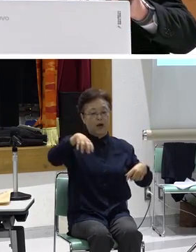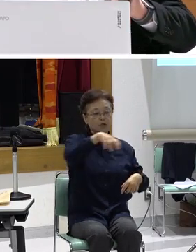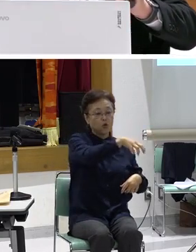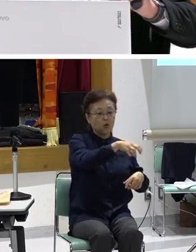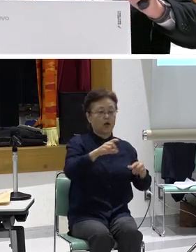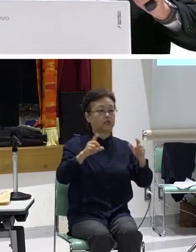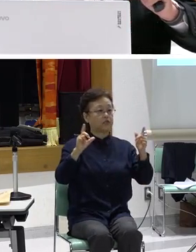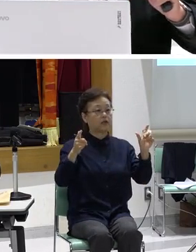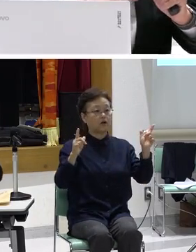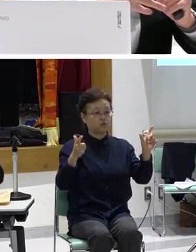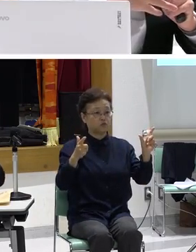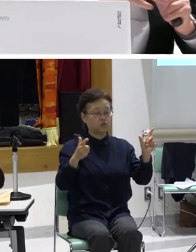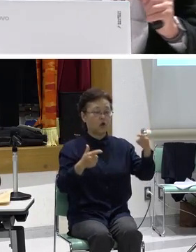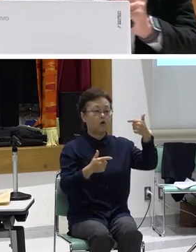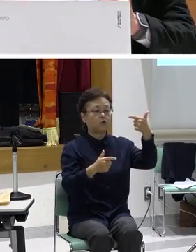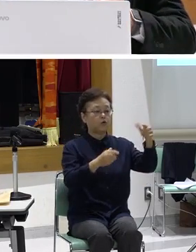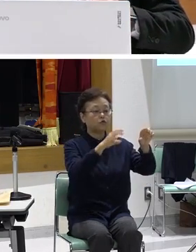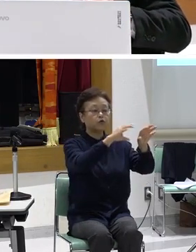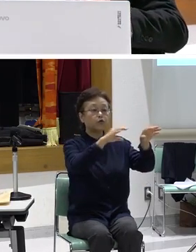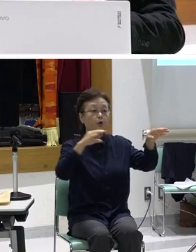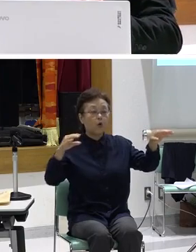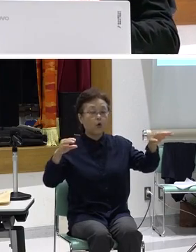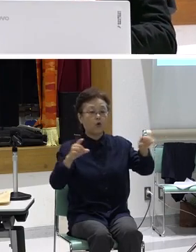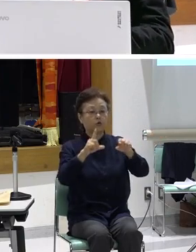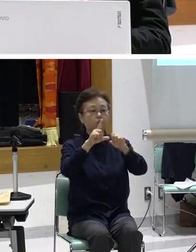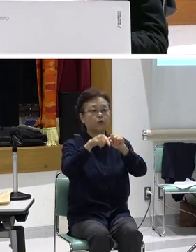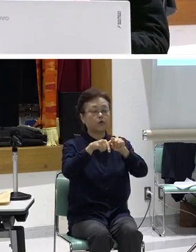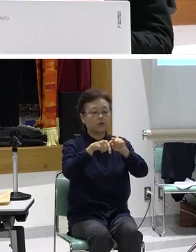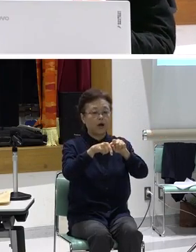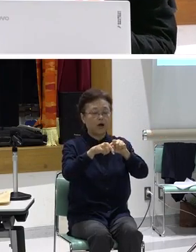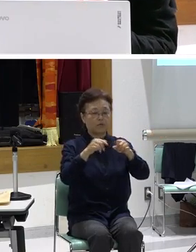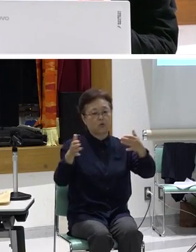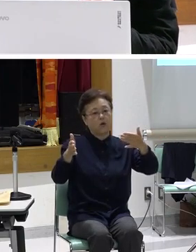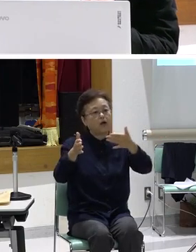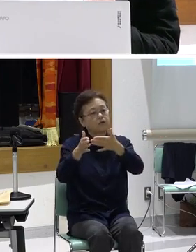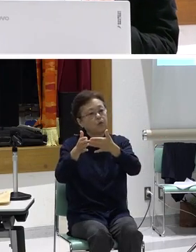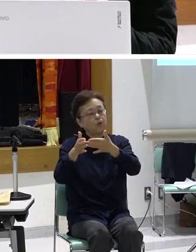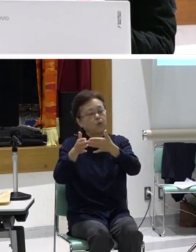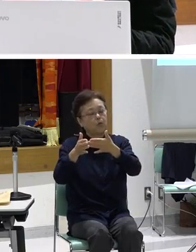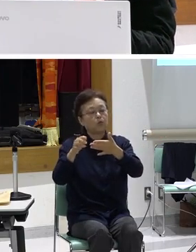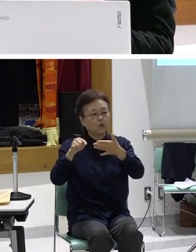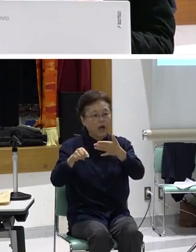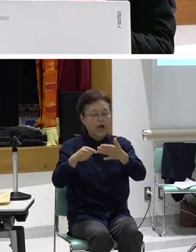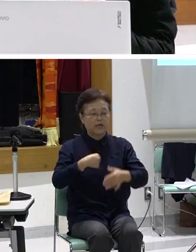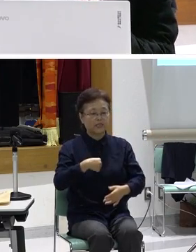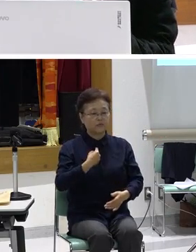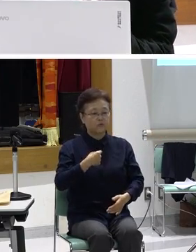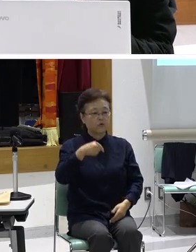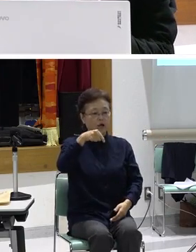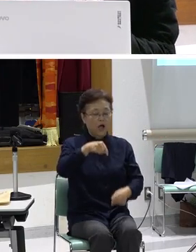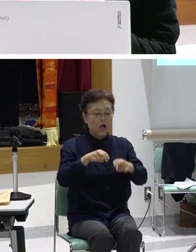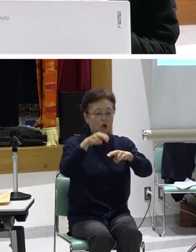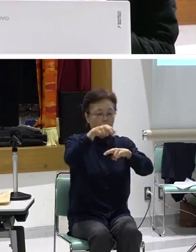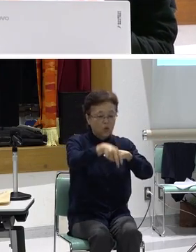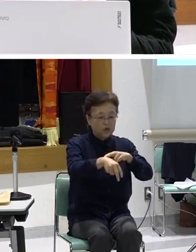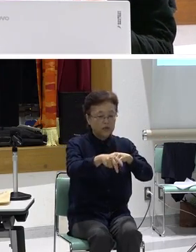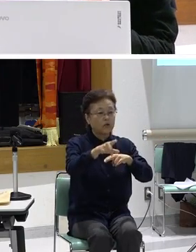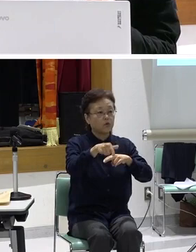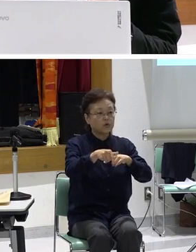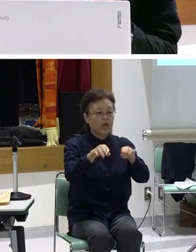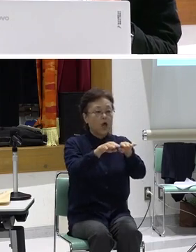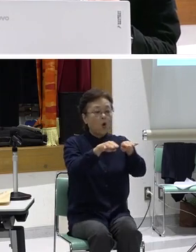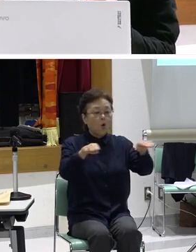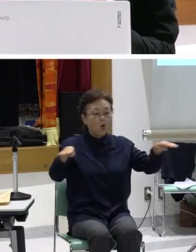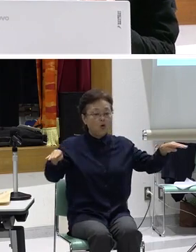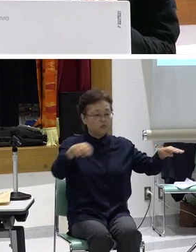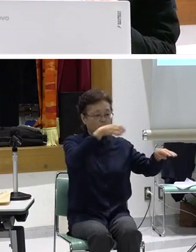6両編成だとだいぶ前か後ろの端の方になります。つまり自分がここの扉を降りた時にホームのどこら辺にい